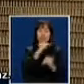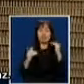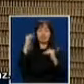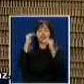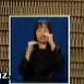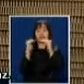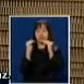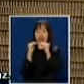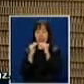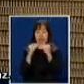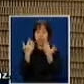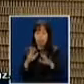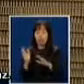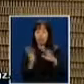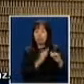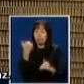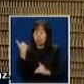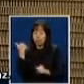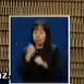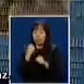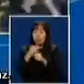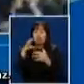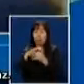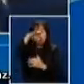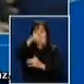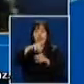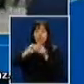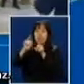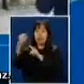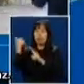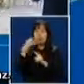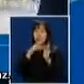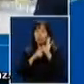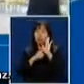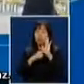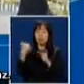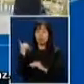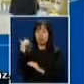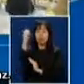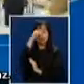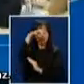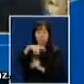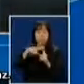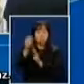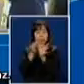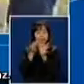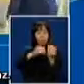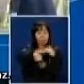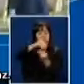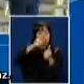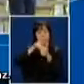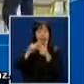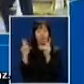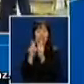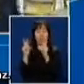พร้อมกันไปนะครับก็จะมีคนไกลขององค์กรอื่นๆนะครับเช่นสภาที่ปรึกษาหรือคณะกรรมการสิทธิมนุษย